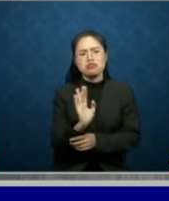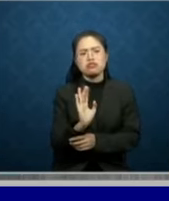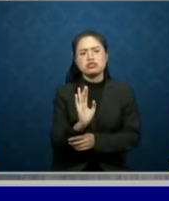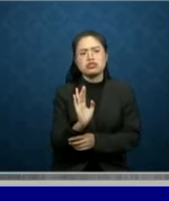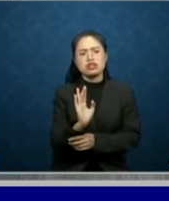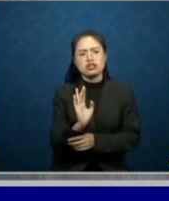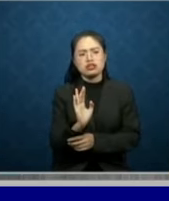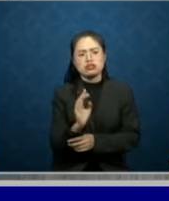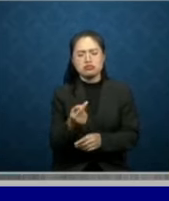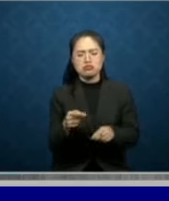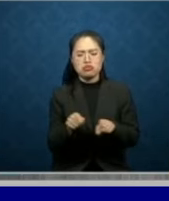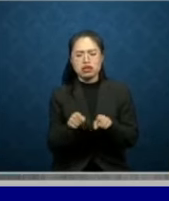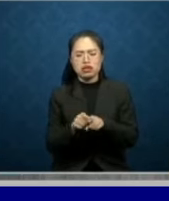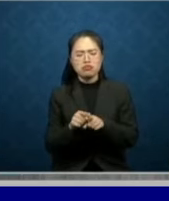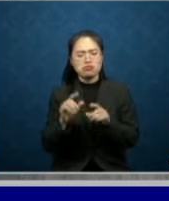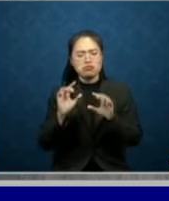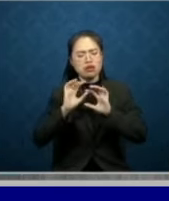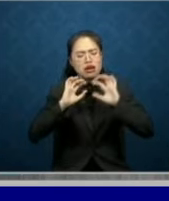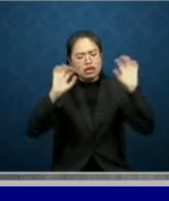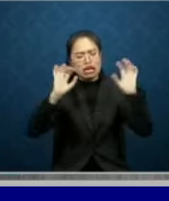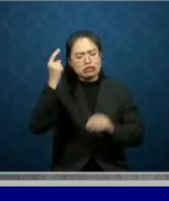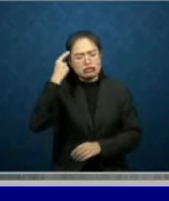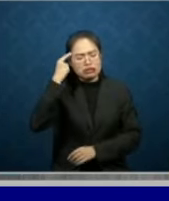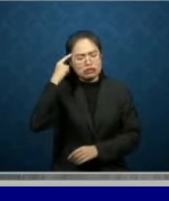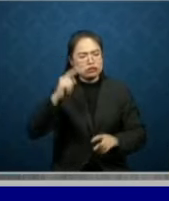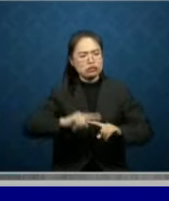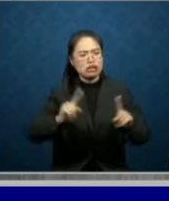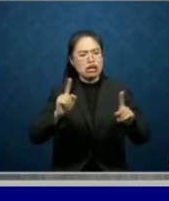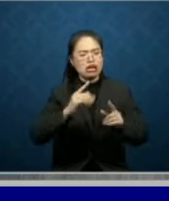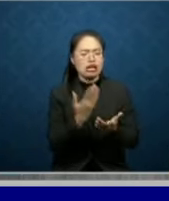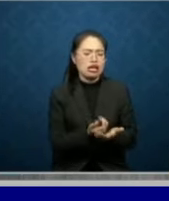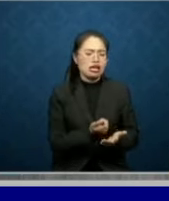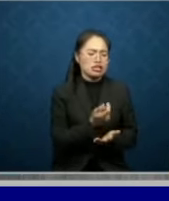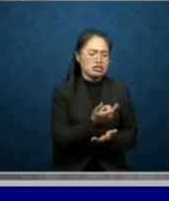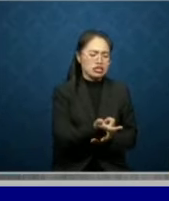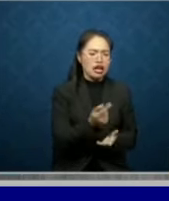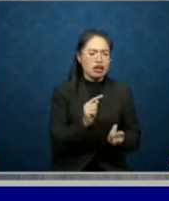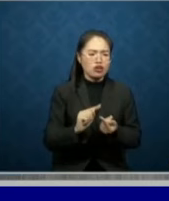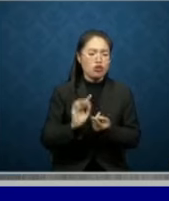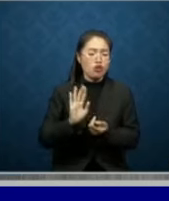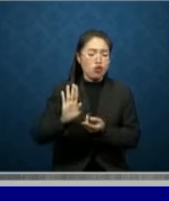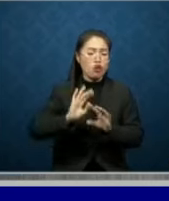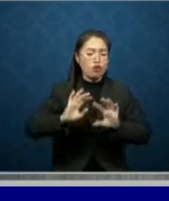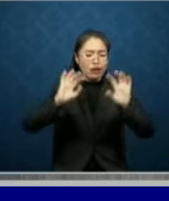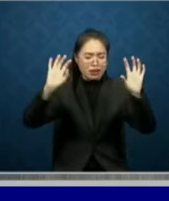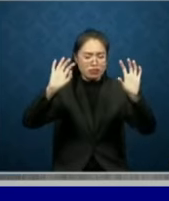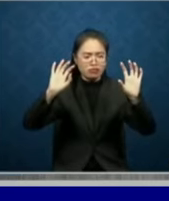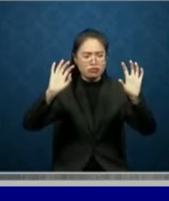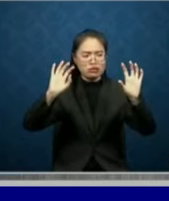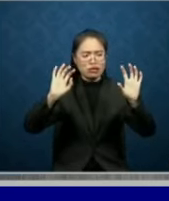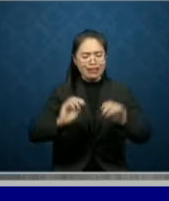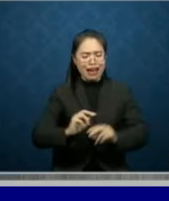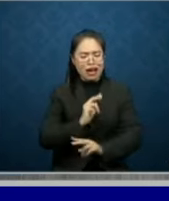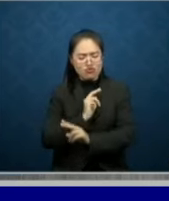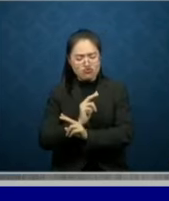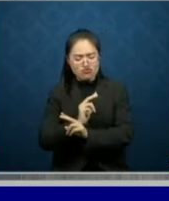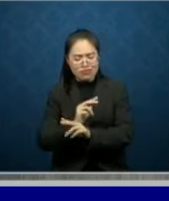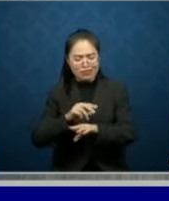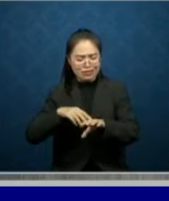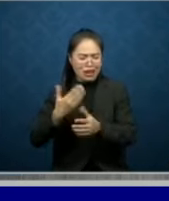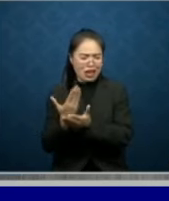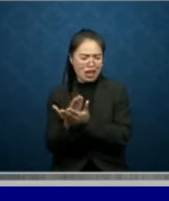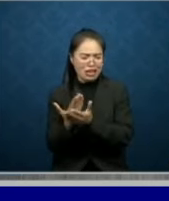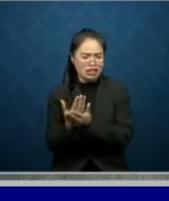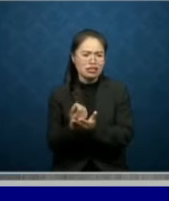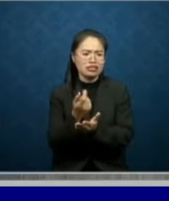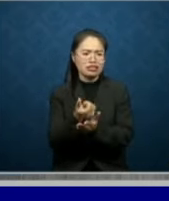5เท่าอย่างที่รัฐบาลคาดการณ์หรอกครับเป็นการใช้จ่ายภาครัฐที่มีตัวทวีคูณทางการคลังที่ต่ำเมื่อเทียบกับการใช้จ่ายเงินภ